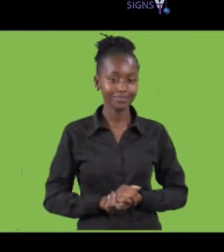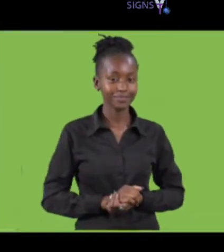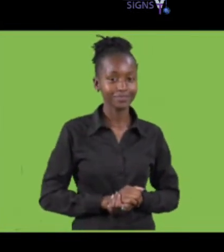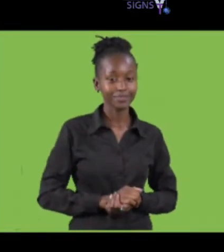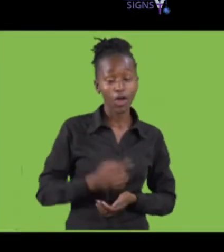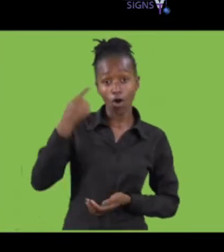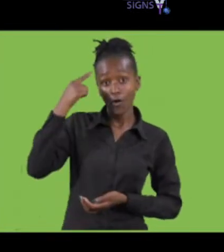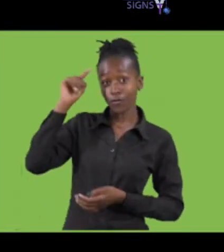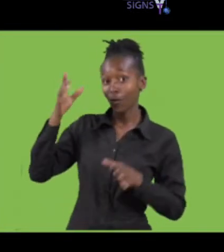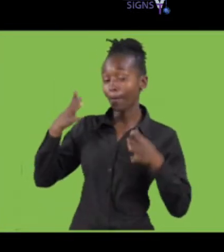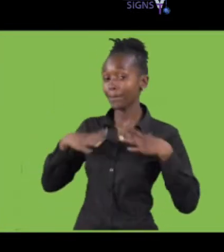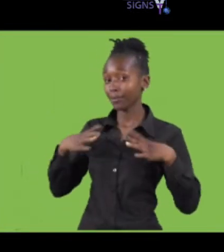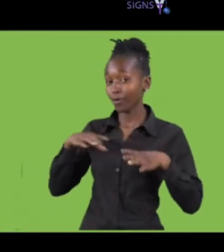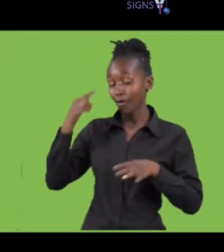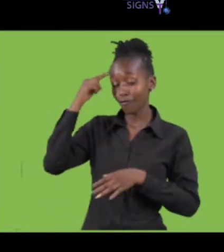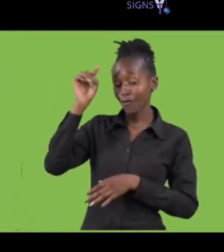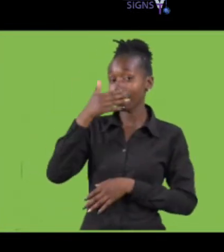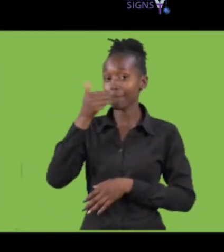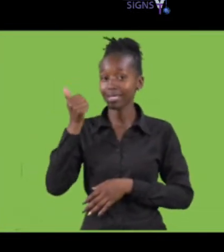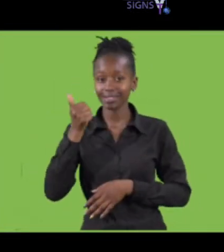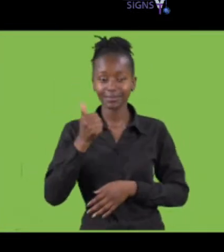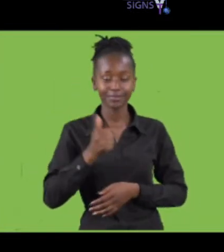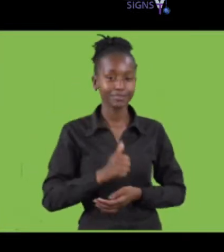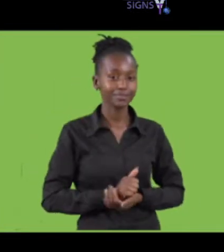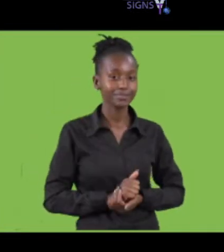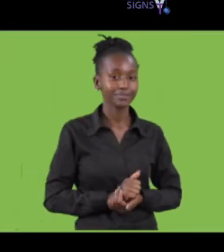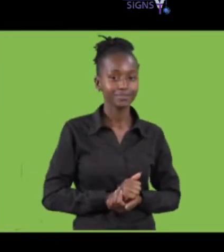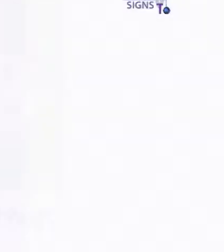For people, for better.